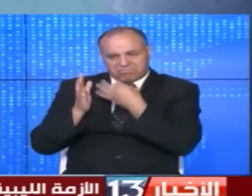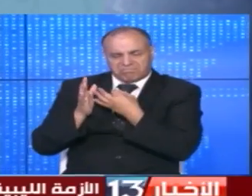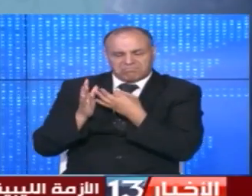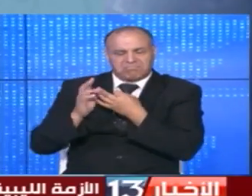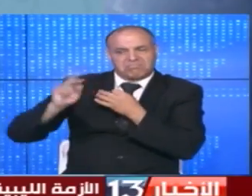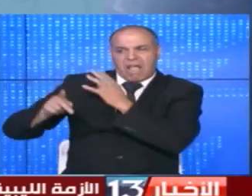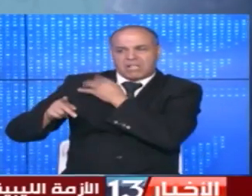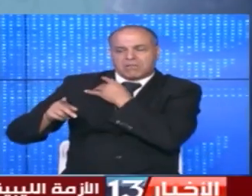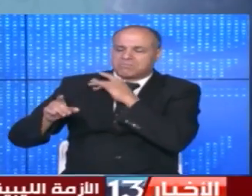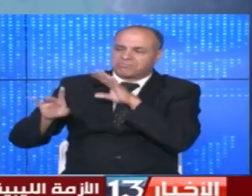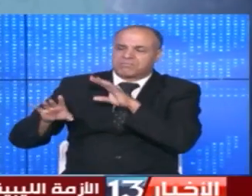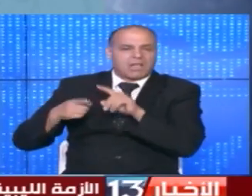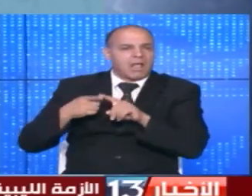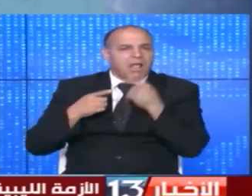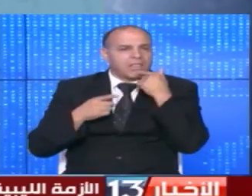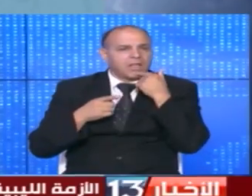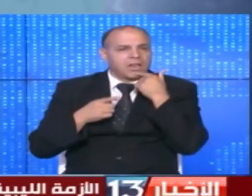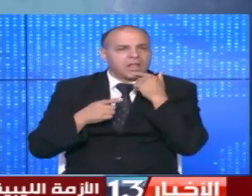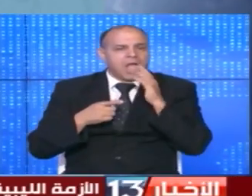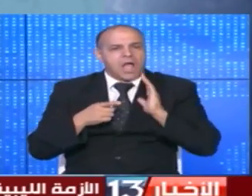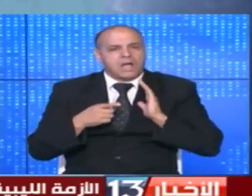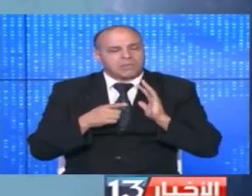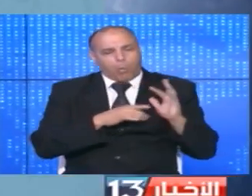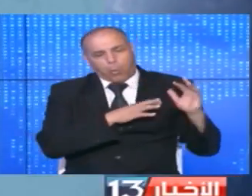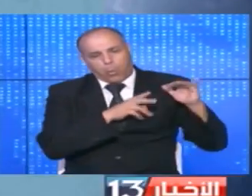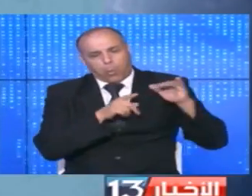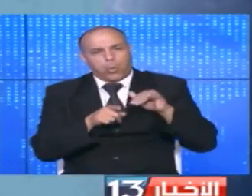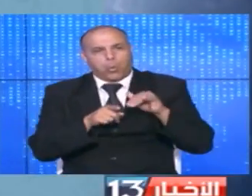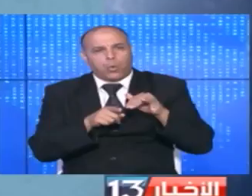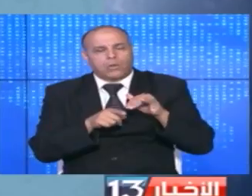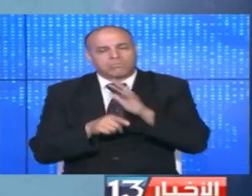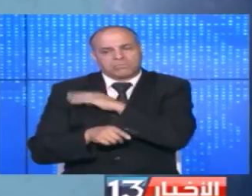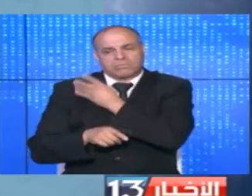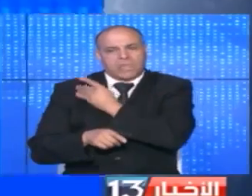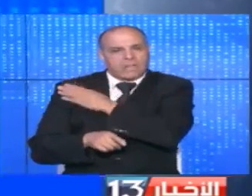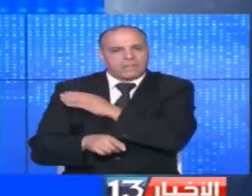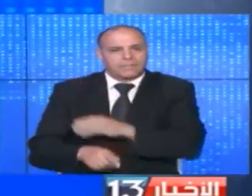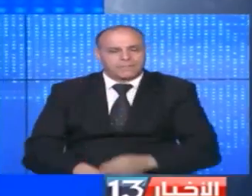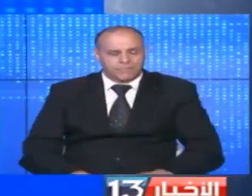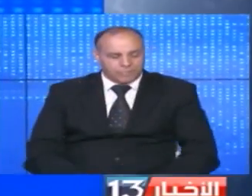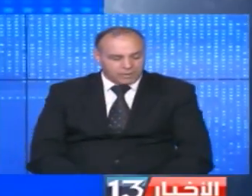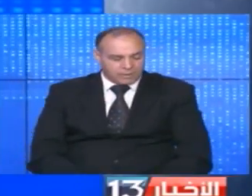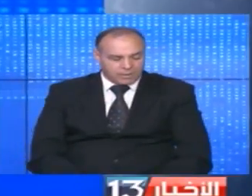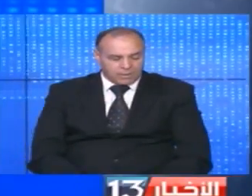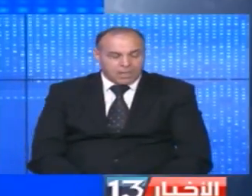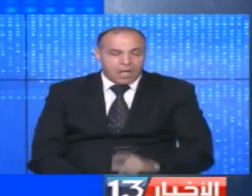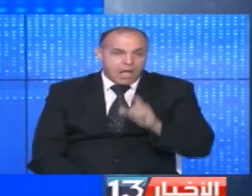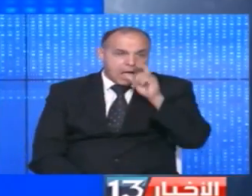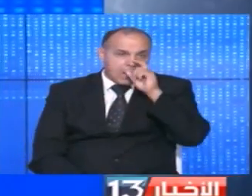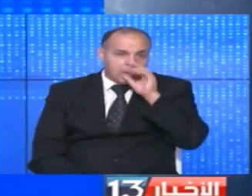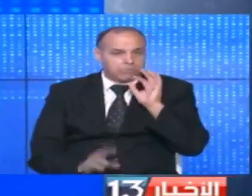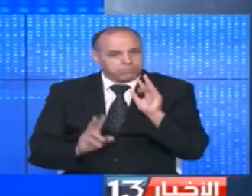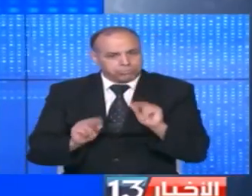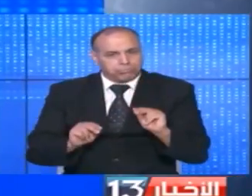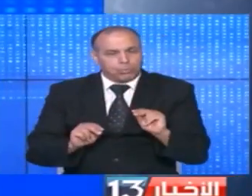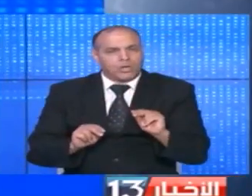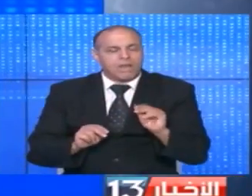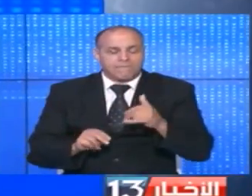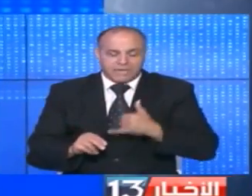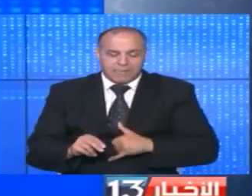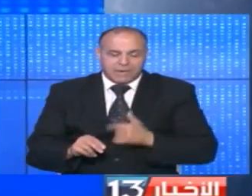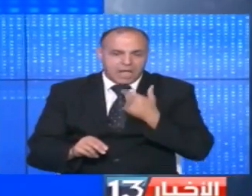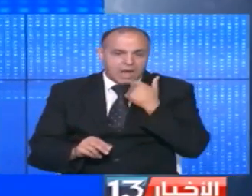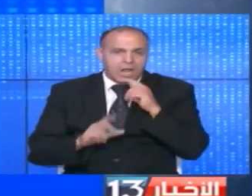الاخر في اشاره الى القوه التي يقودها عربيا ايضا وفي اليمن